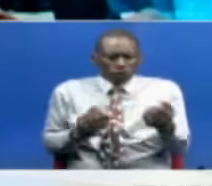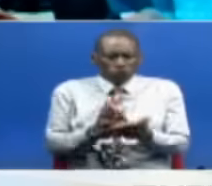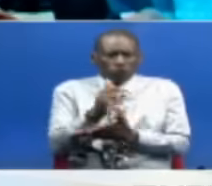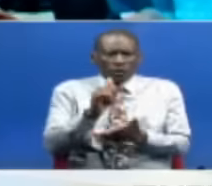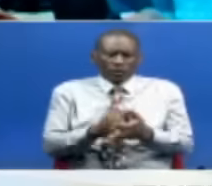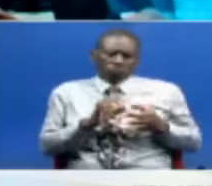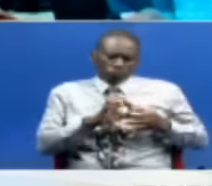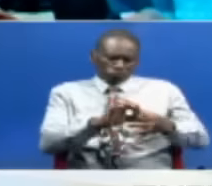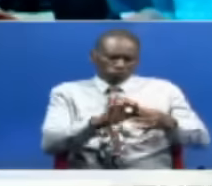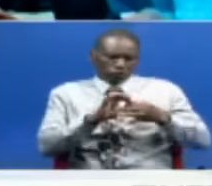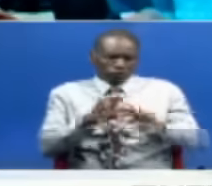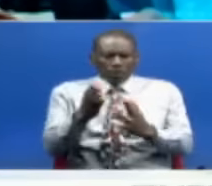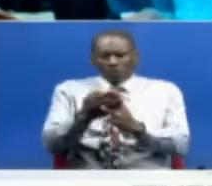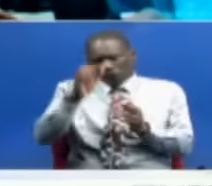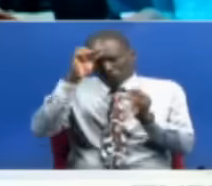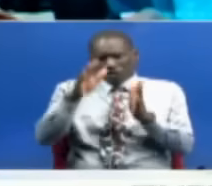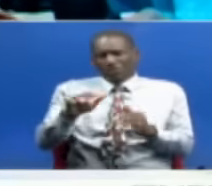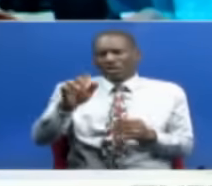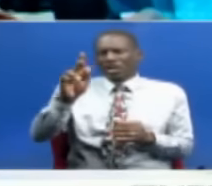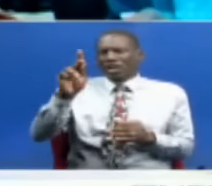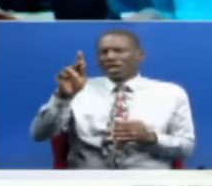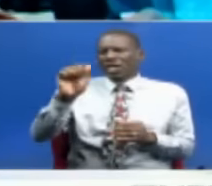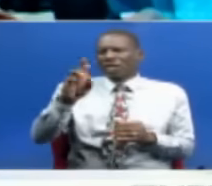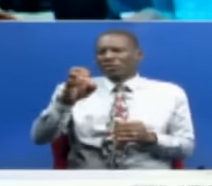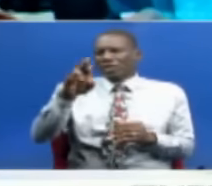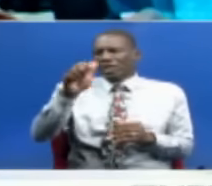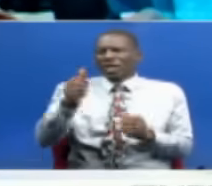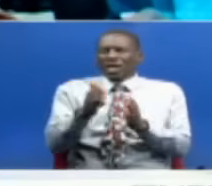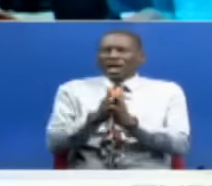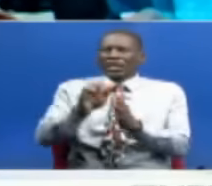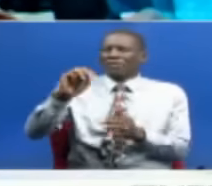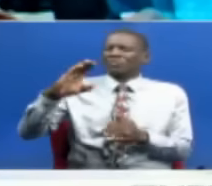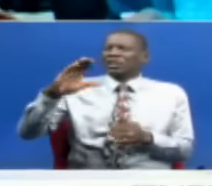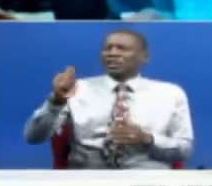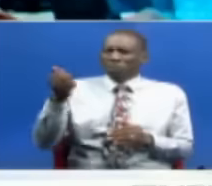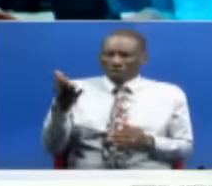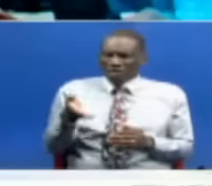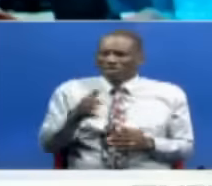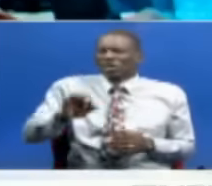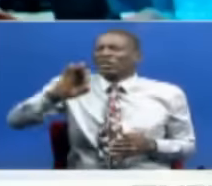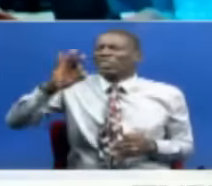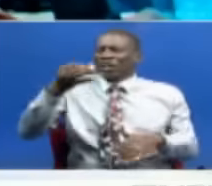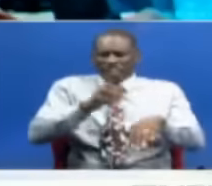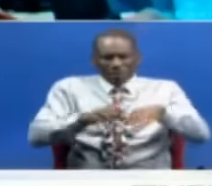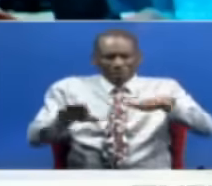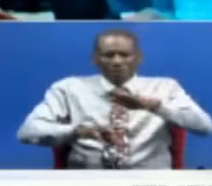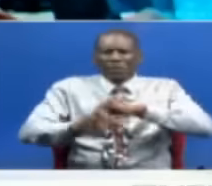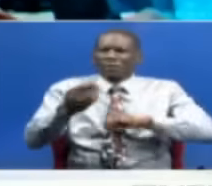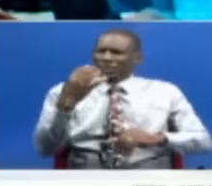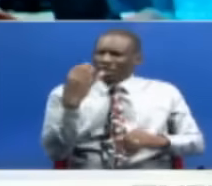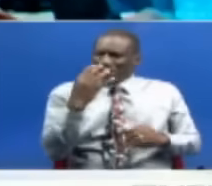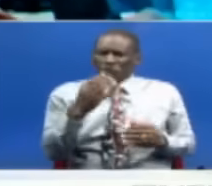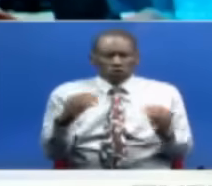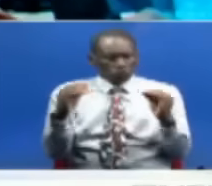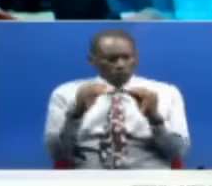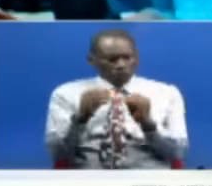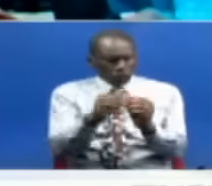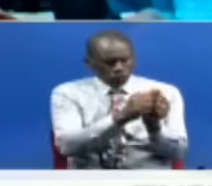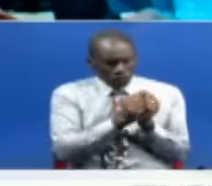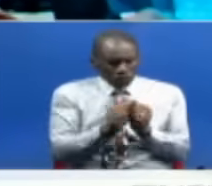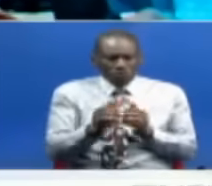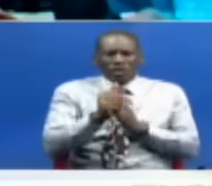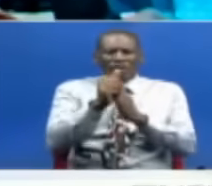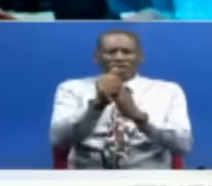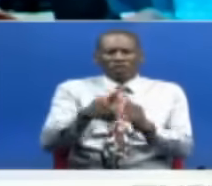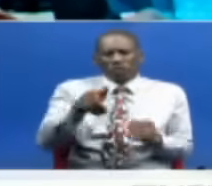uwiano kati ya gavana Kawira Mwangaza na madiwani wa kaunti hiyo. Hii itakuwa mara ya tatu kwa naibu rais Rigathi Gachagua kuketi kikao na viongozi wa